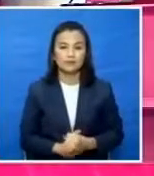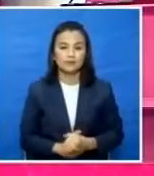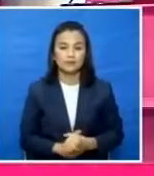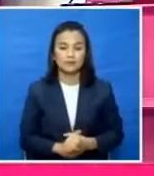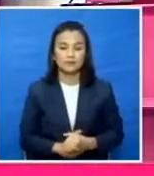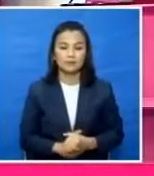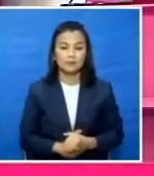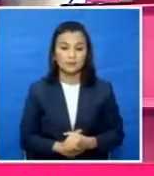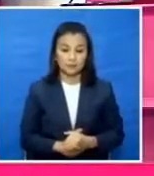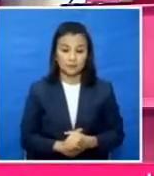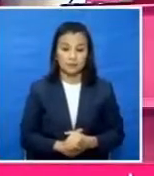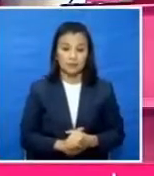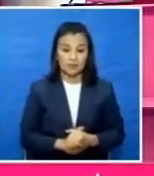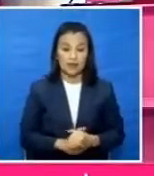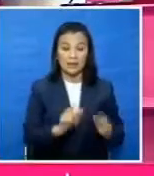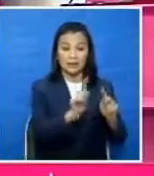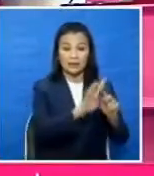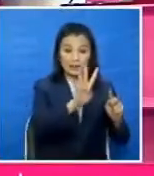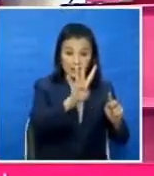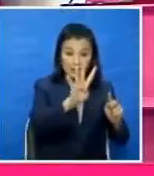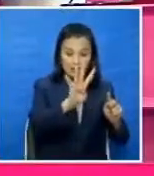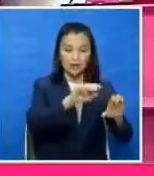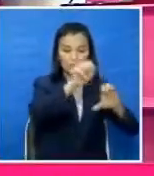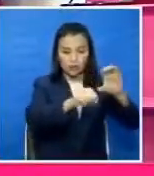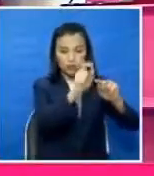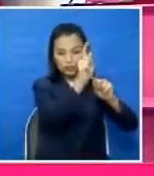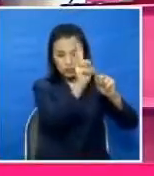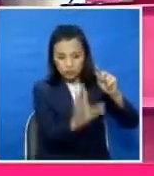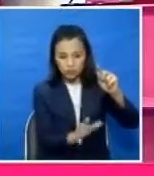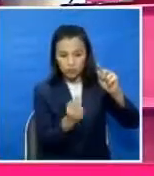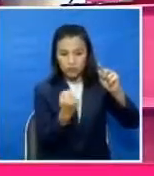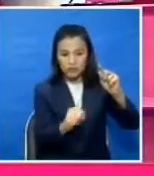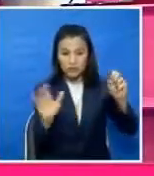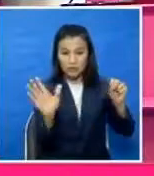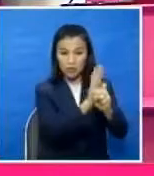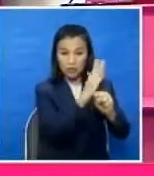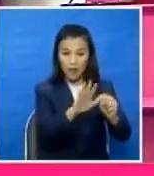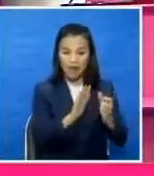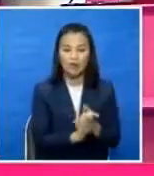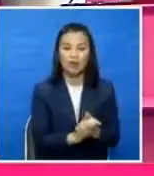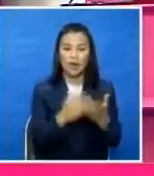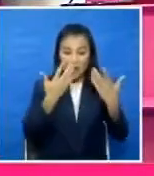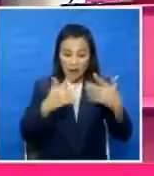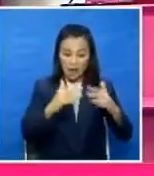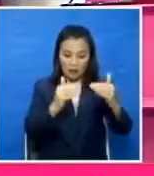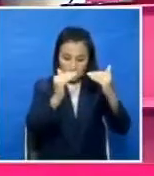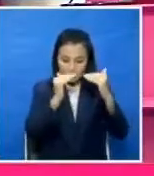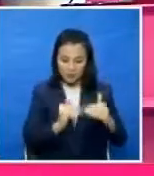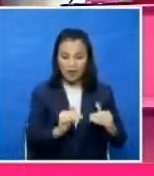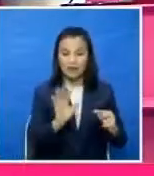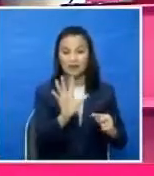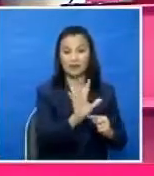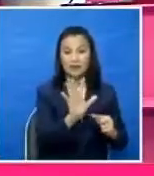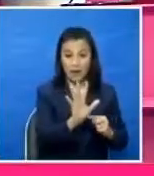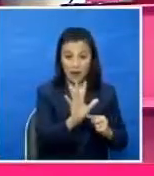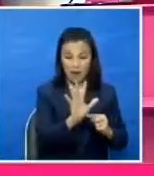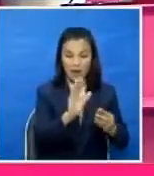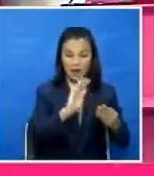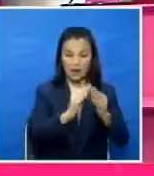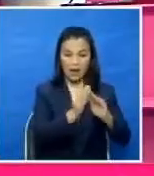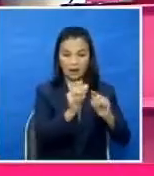3381285 ได้ทำการออกรางวัลอันดับที่4ครบ10ครั้งแล้วต่อไปจะทำการออกรางวัลอันดับที่5ออก20